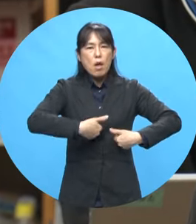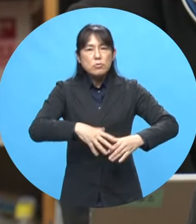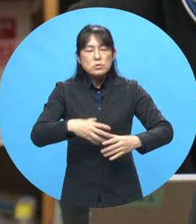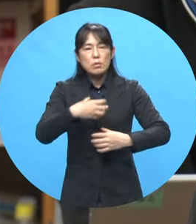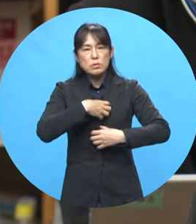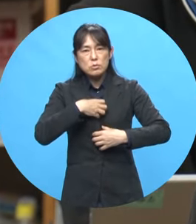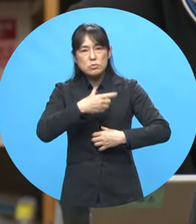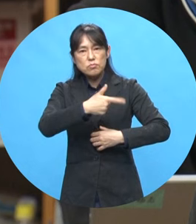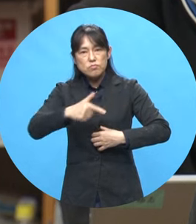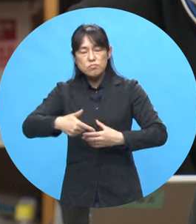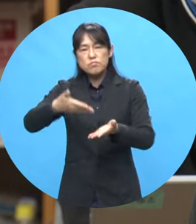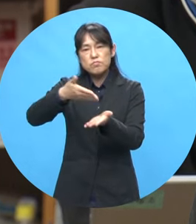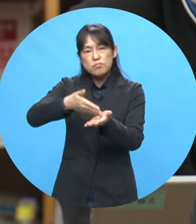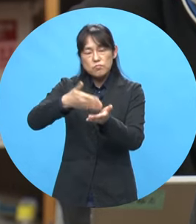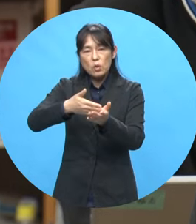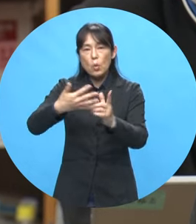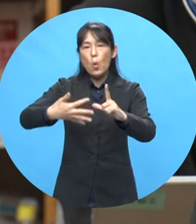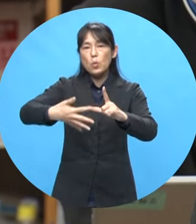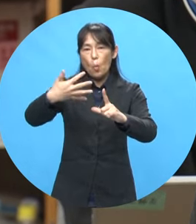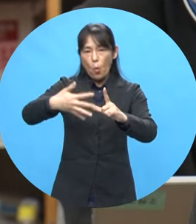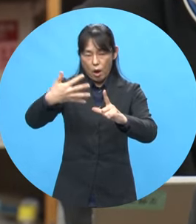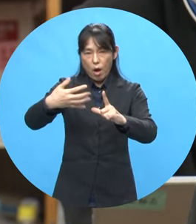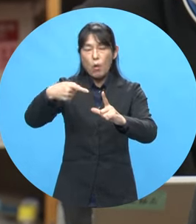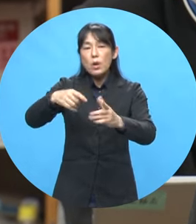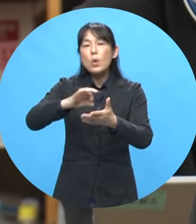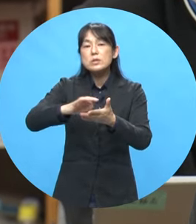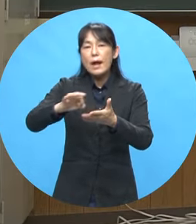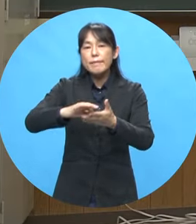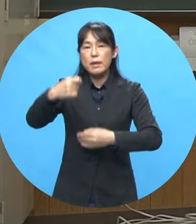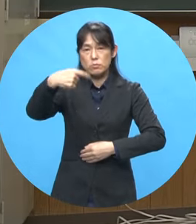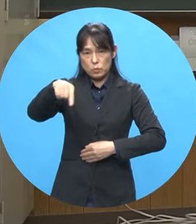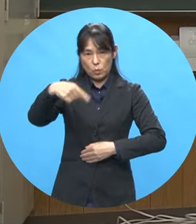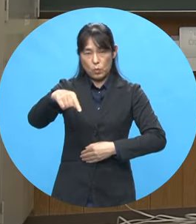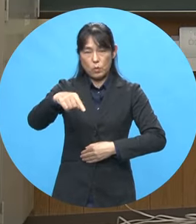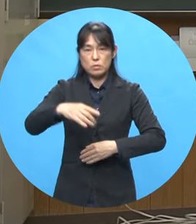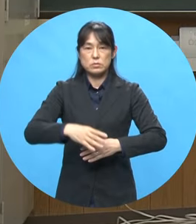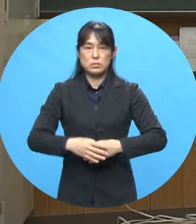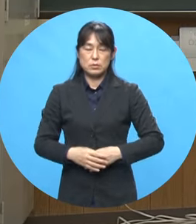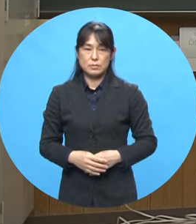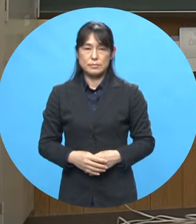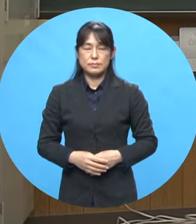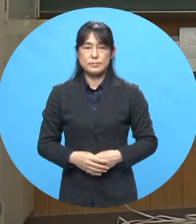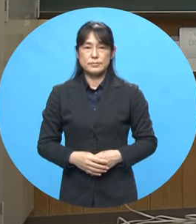解説されているライフプラン動画をもとに授業が行われました。